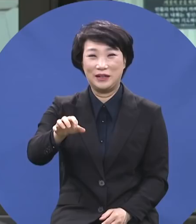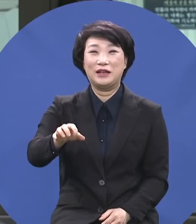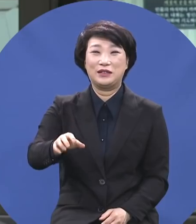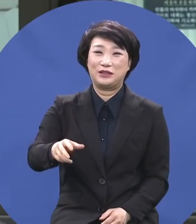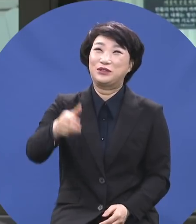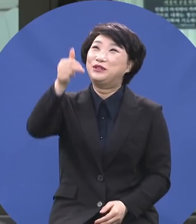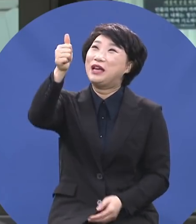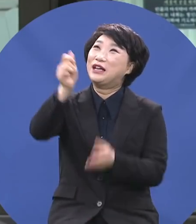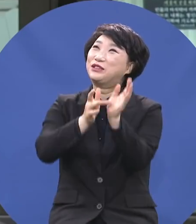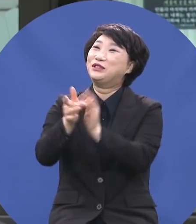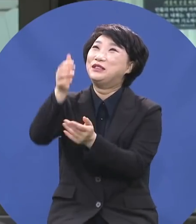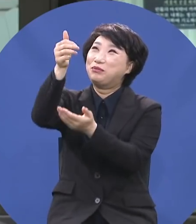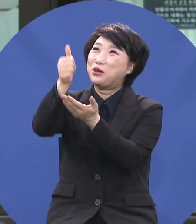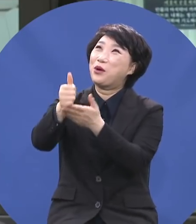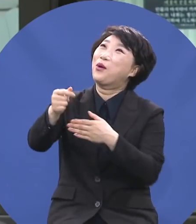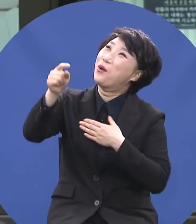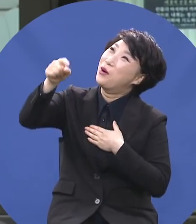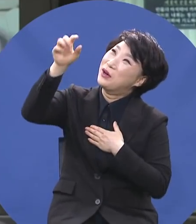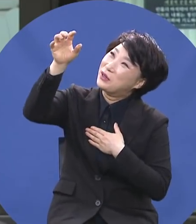곳, 주